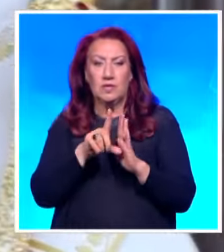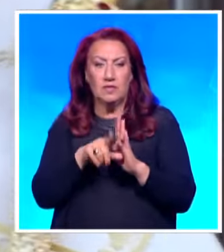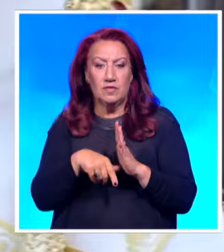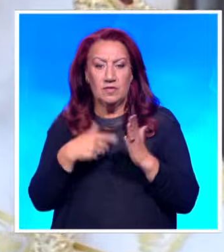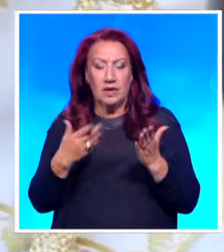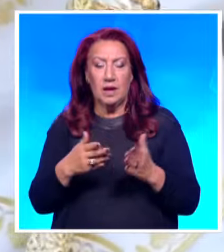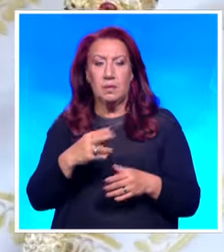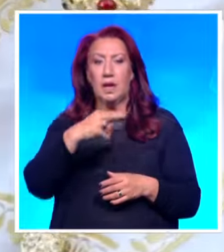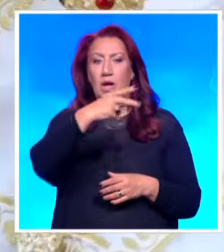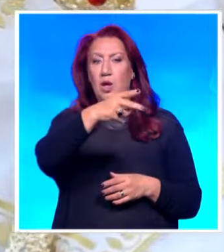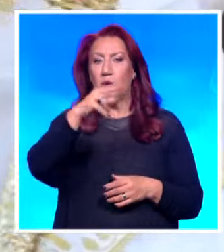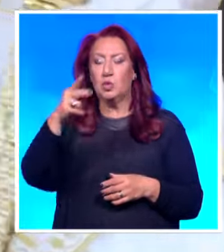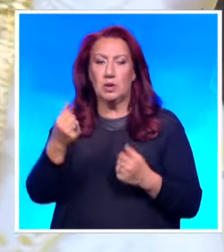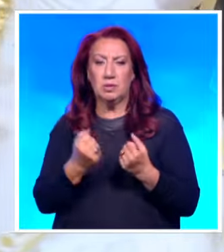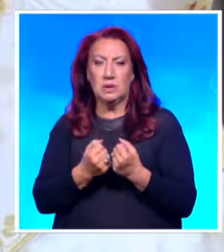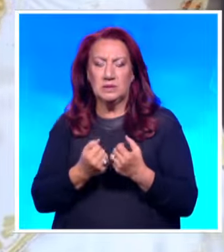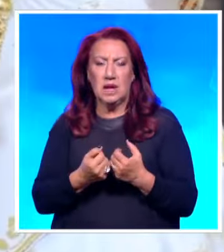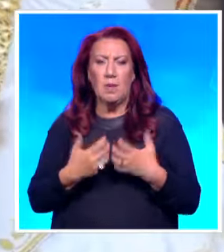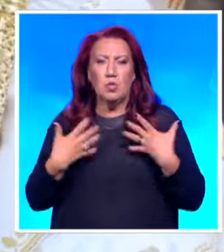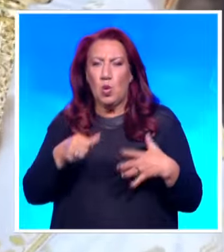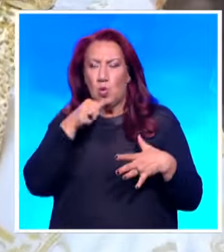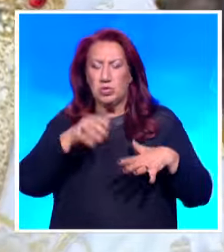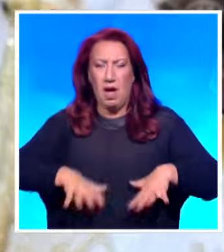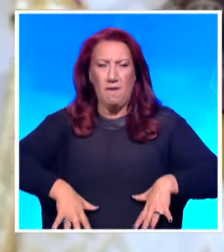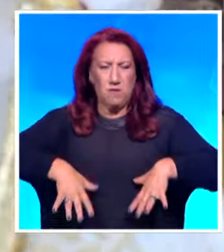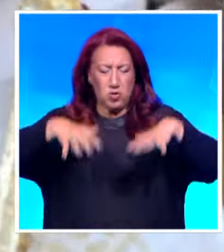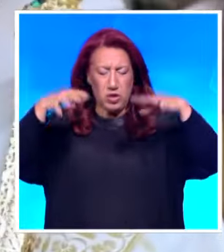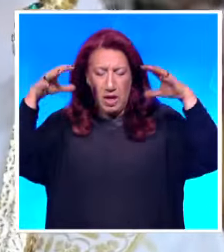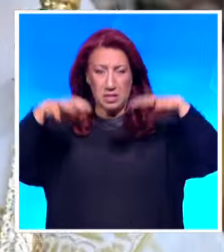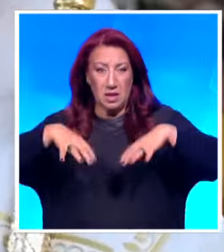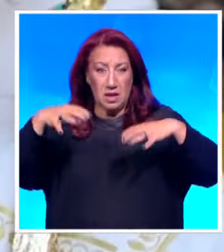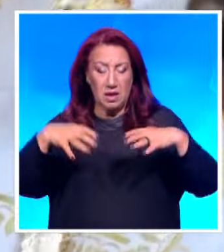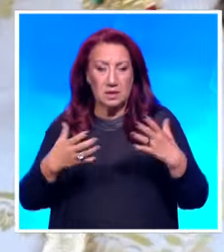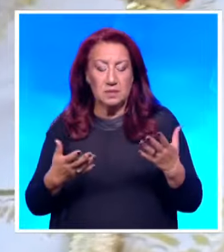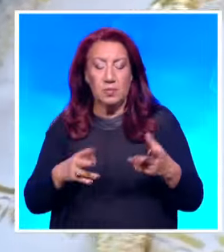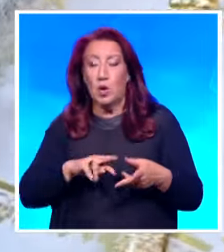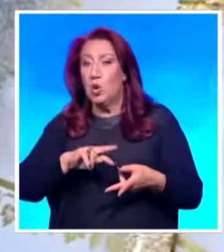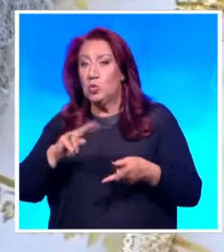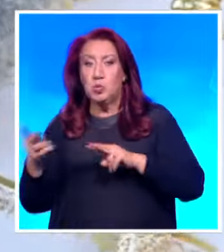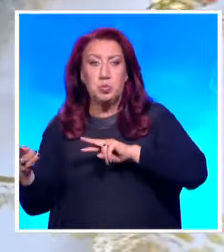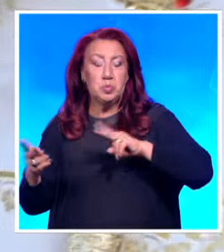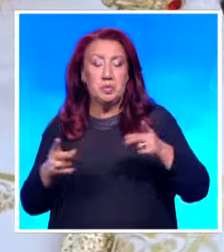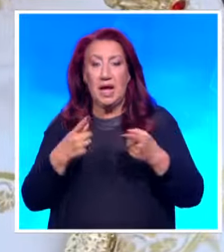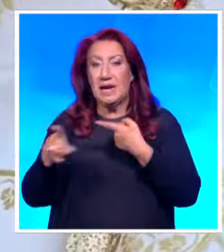по същото време на други места необичайни наводнения и други бедствия,